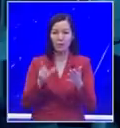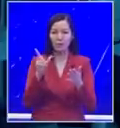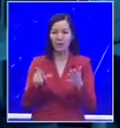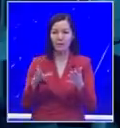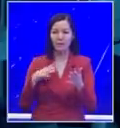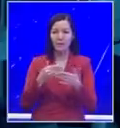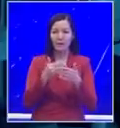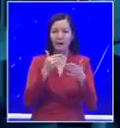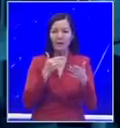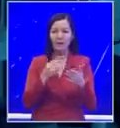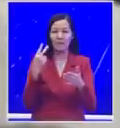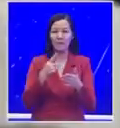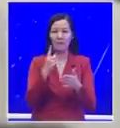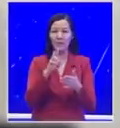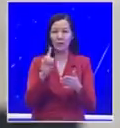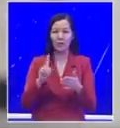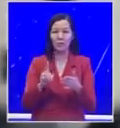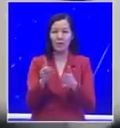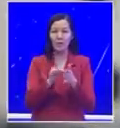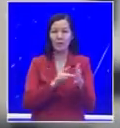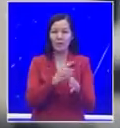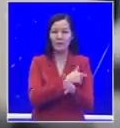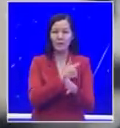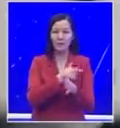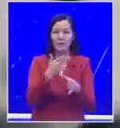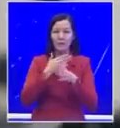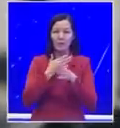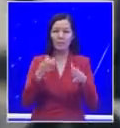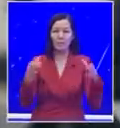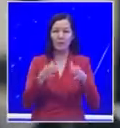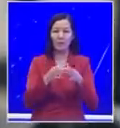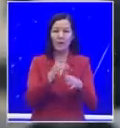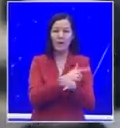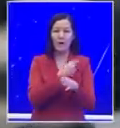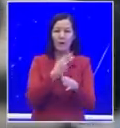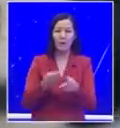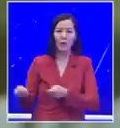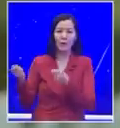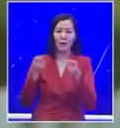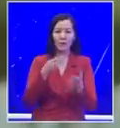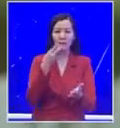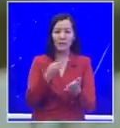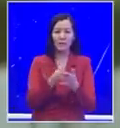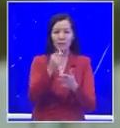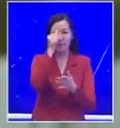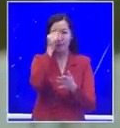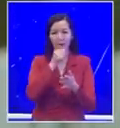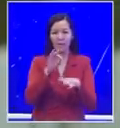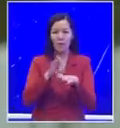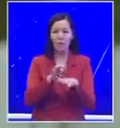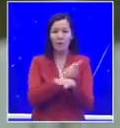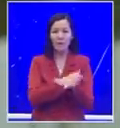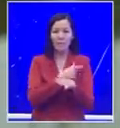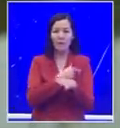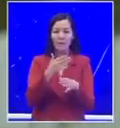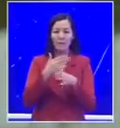Алдын ала ақпар бойынша ол 21 наурызда жедел медициналық жәрдем бригадасымен ауруханаға жеткізілген. Бір ай бойы ауырып медициналық